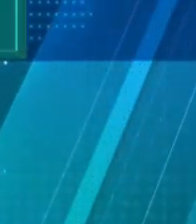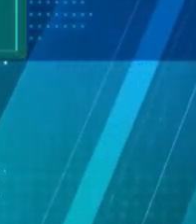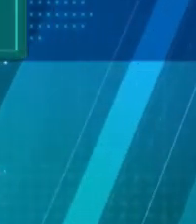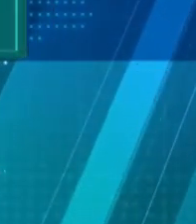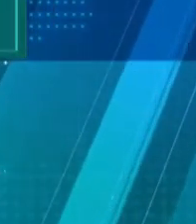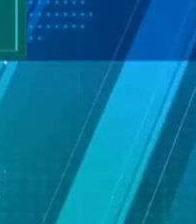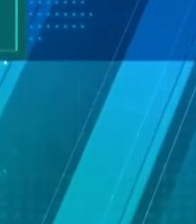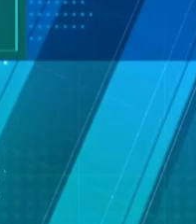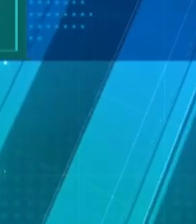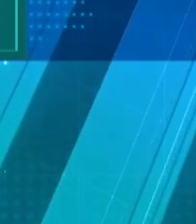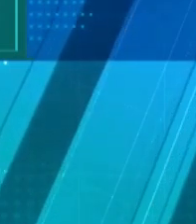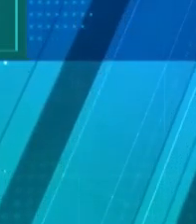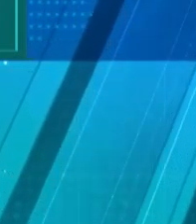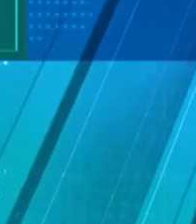Дякую за